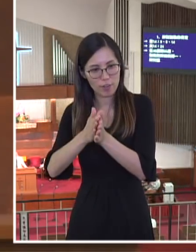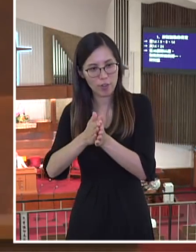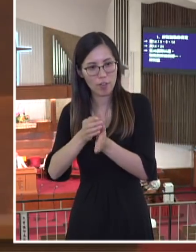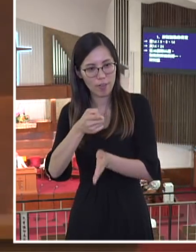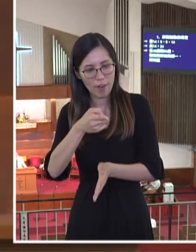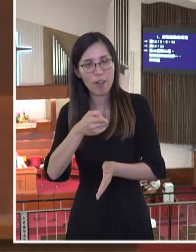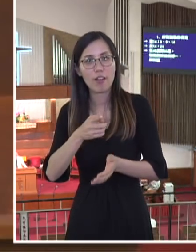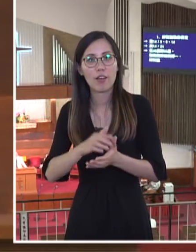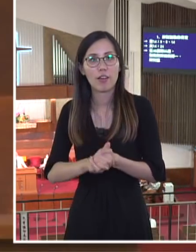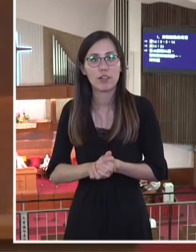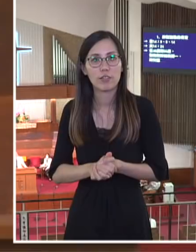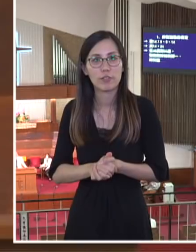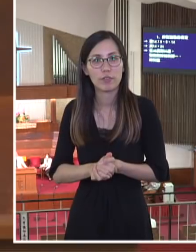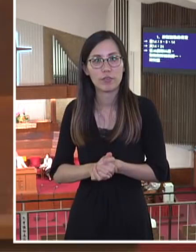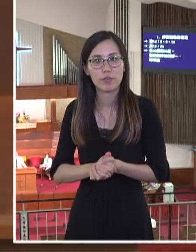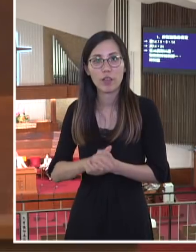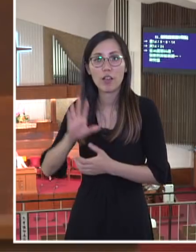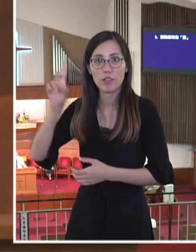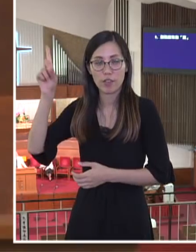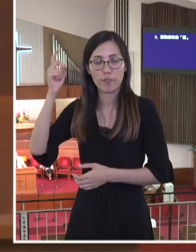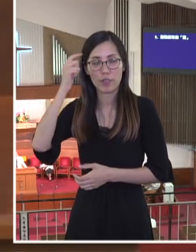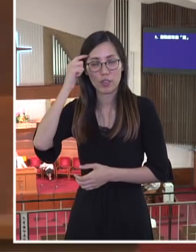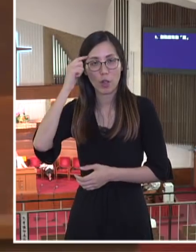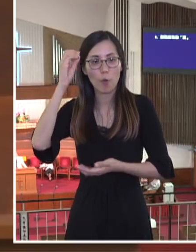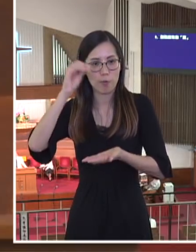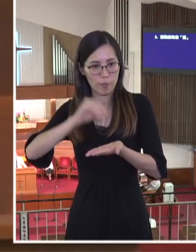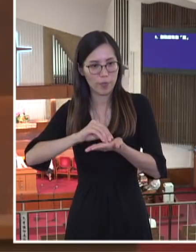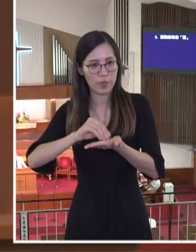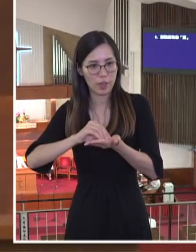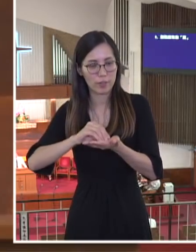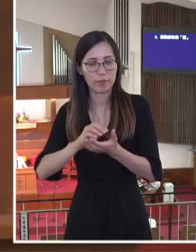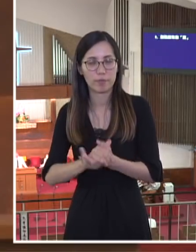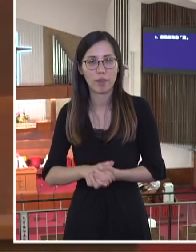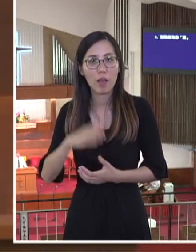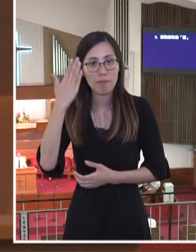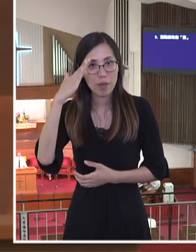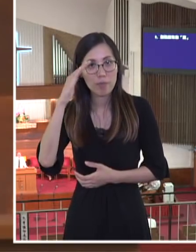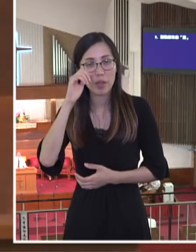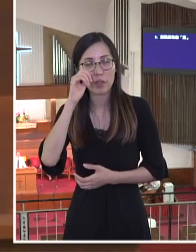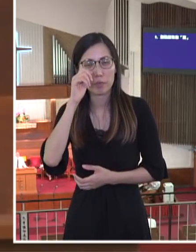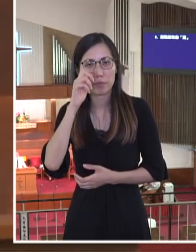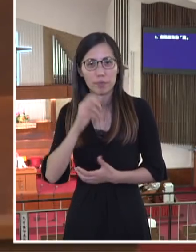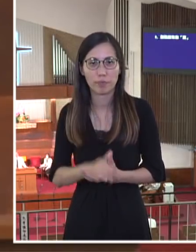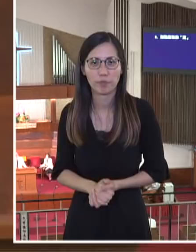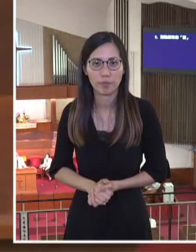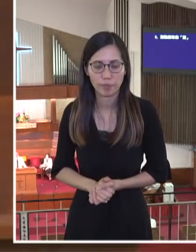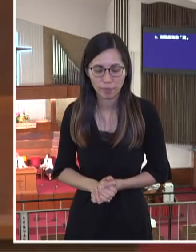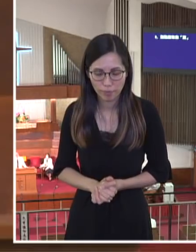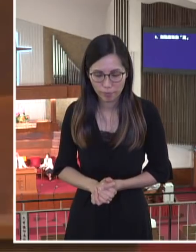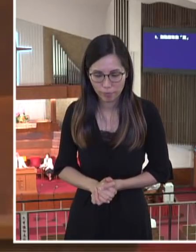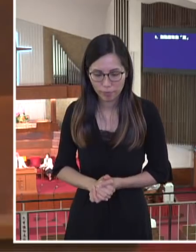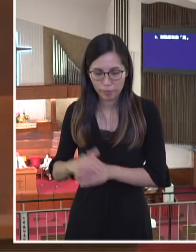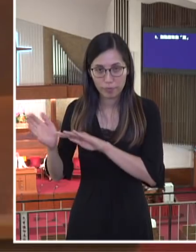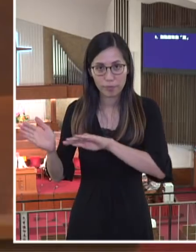神知道他，神认识他。然后加勒呢，如果我们说加勒是那个